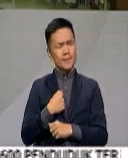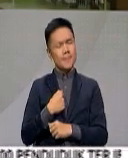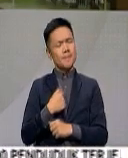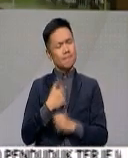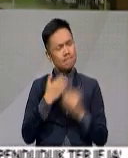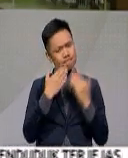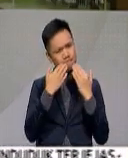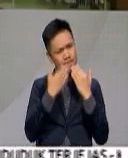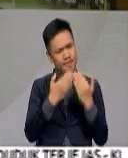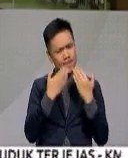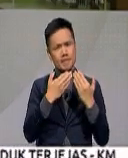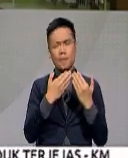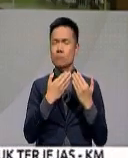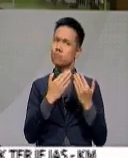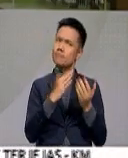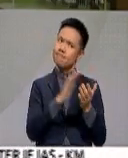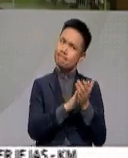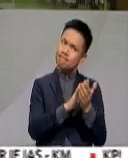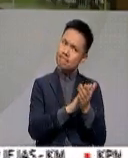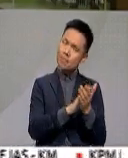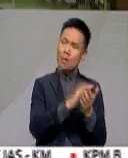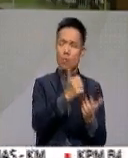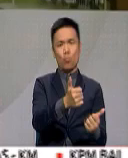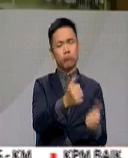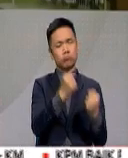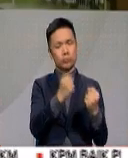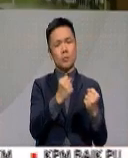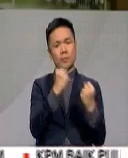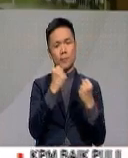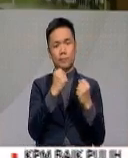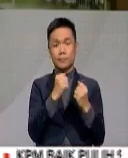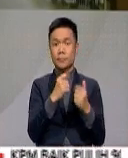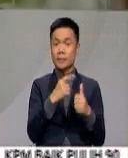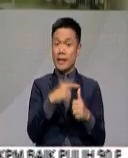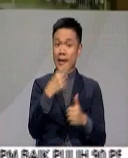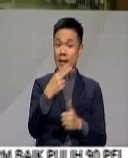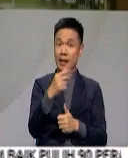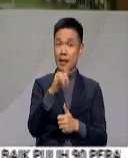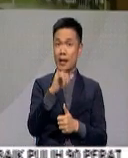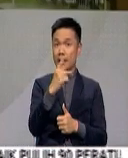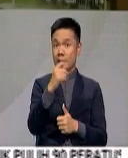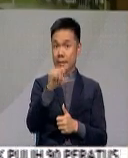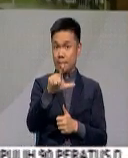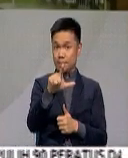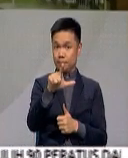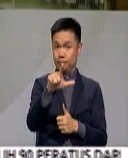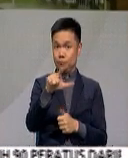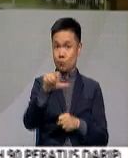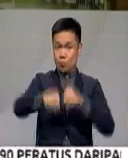mereka, kerja keras mereka. Macam saudara Haikal itu sendiri pada tahun